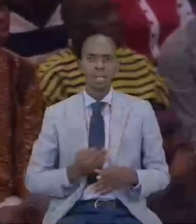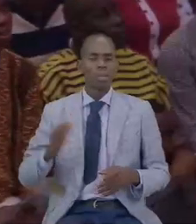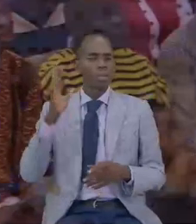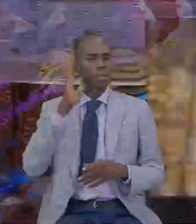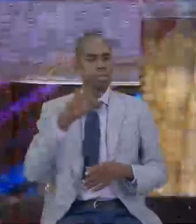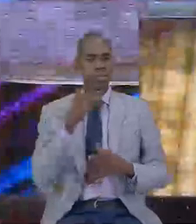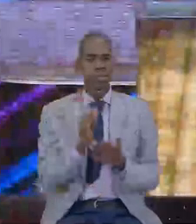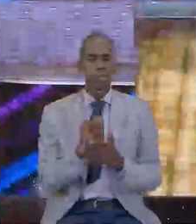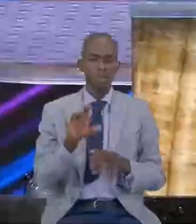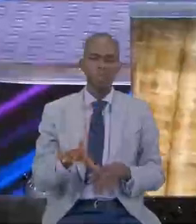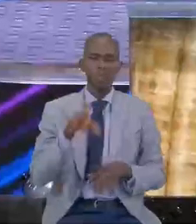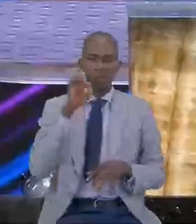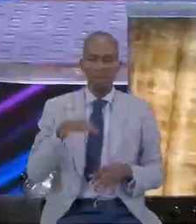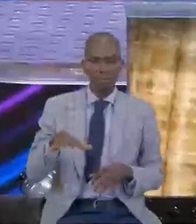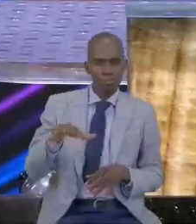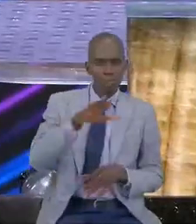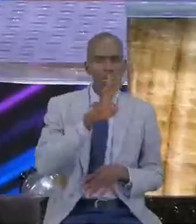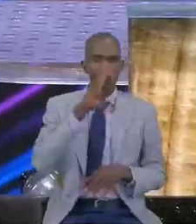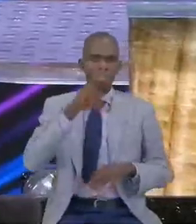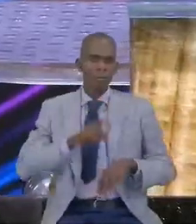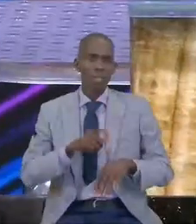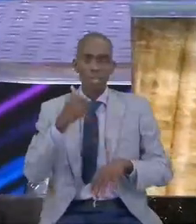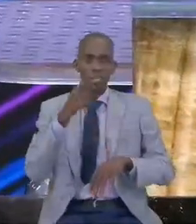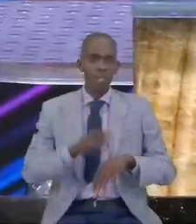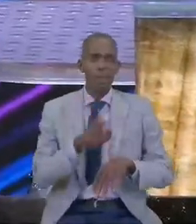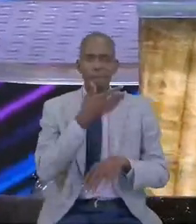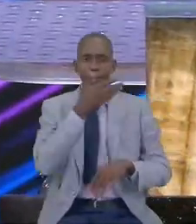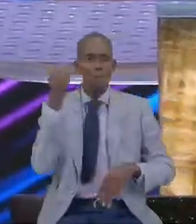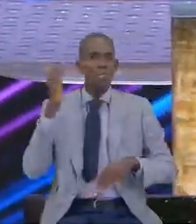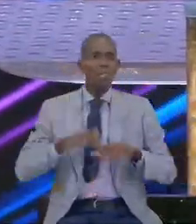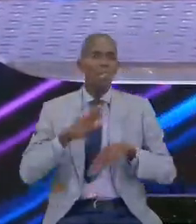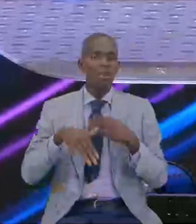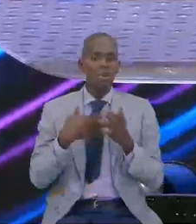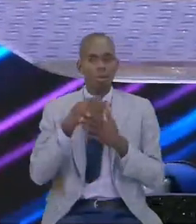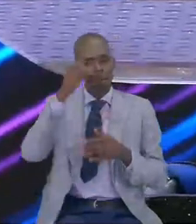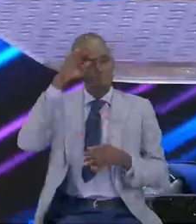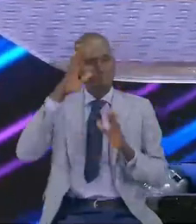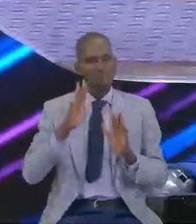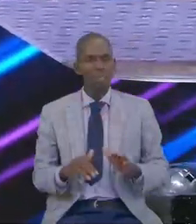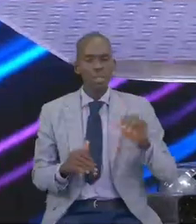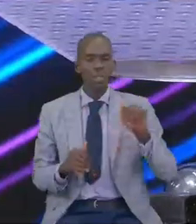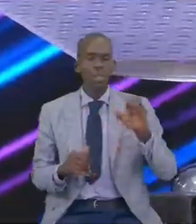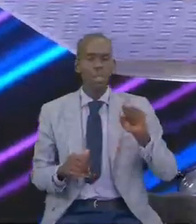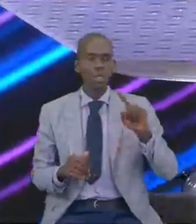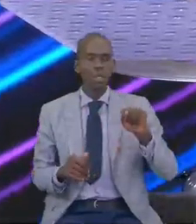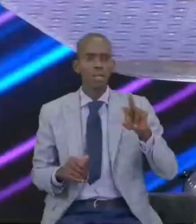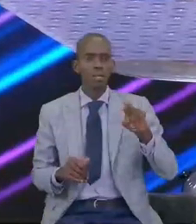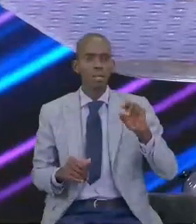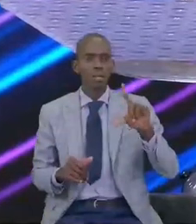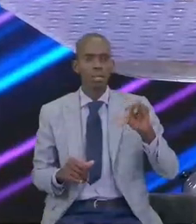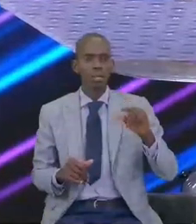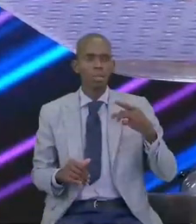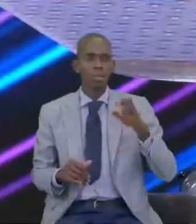trouvait 10 fois supérieur à tous les magiciens et astrologues qui étaient dans tout son